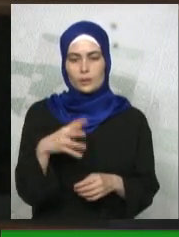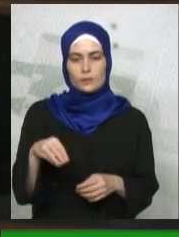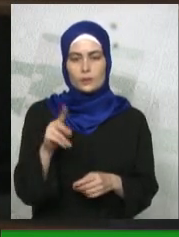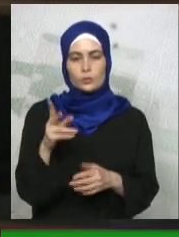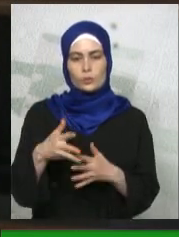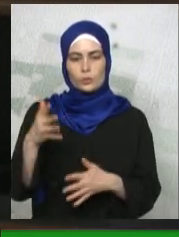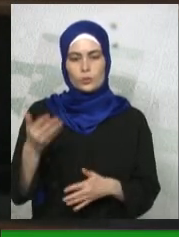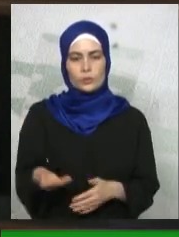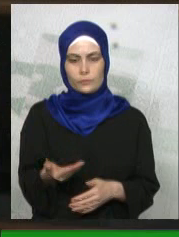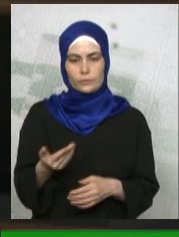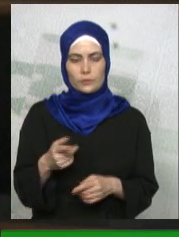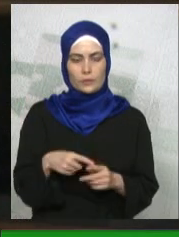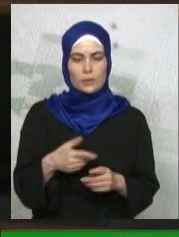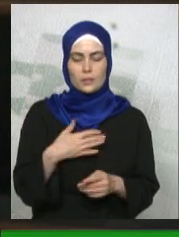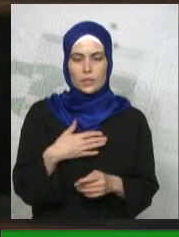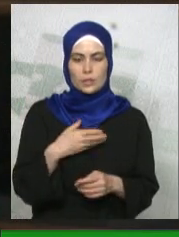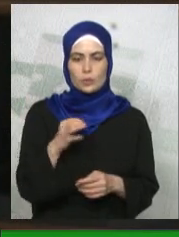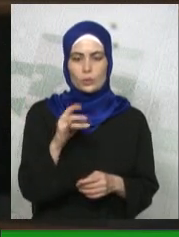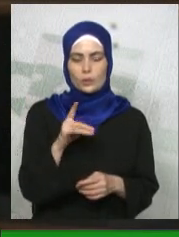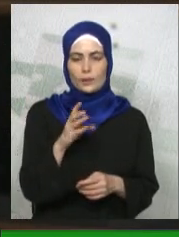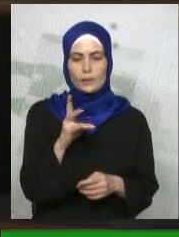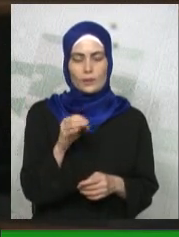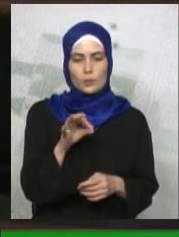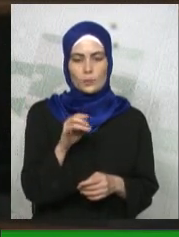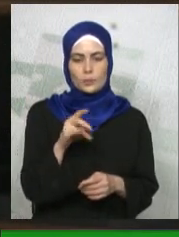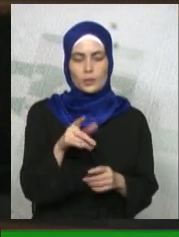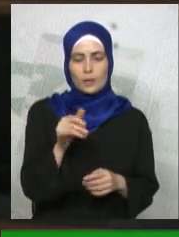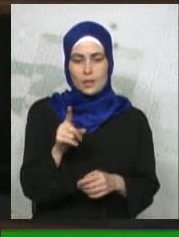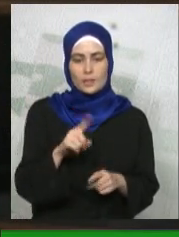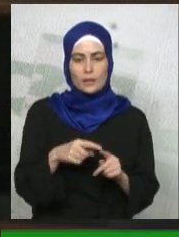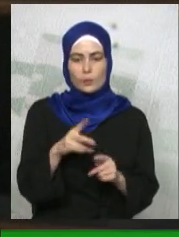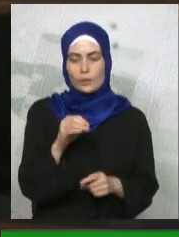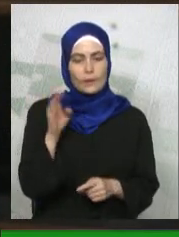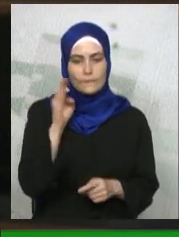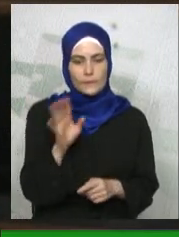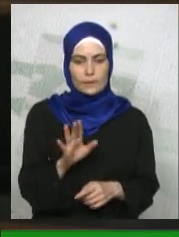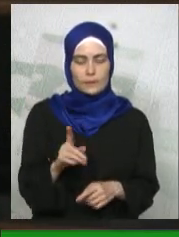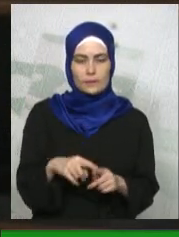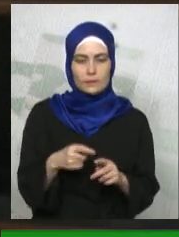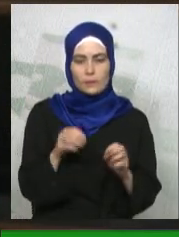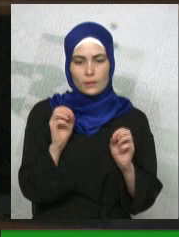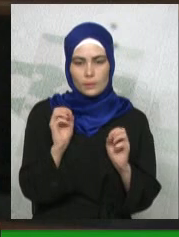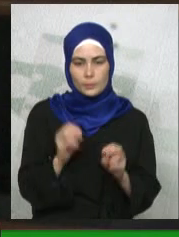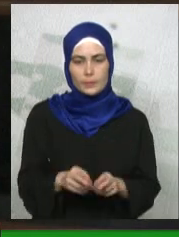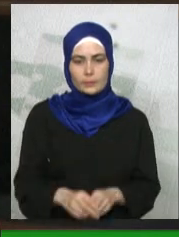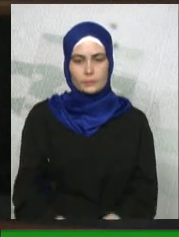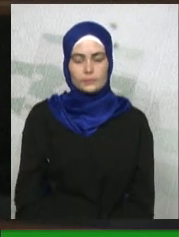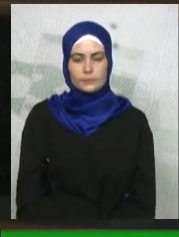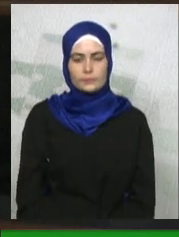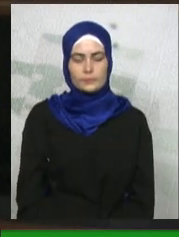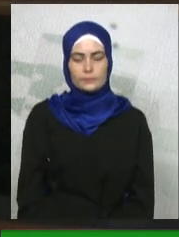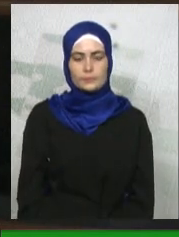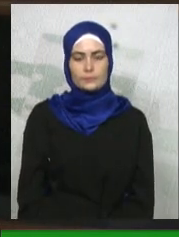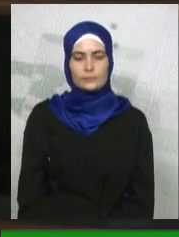с нашей стороны, она не обеспечена. Газ – это не вода, это очень опасный продукт, скажем, который мы